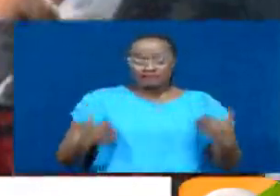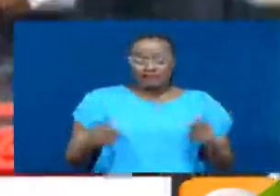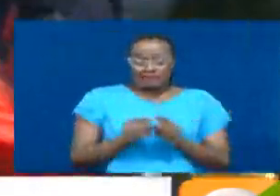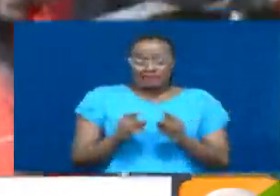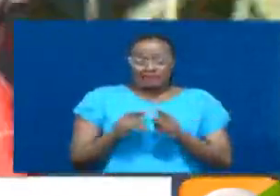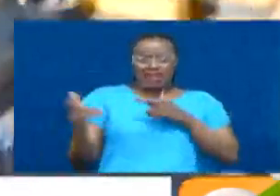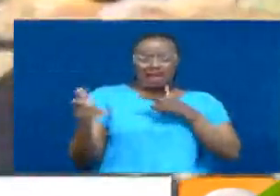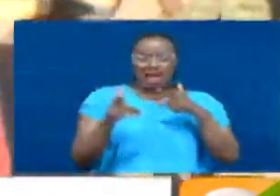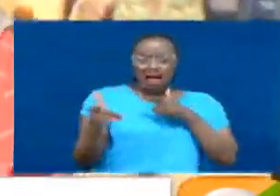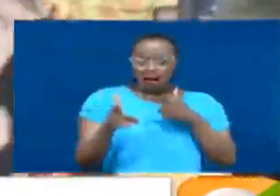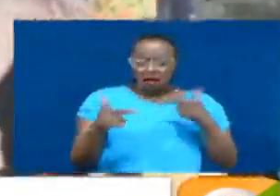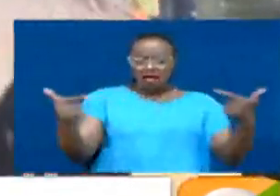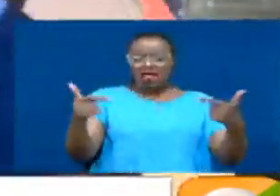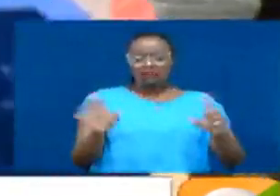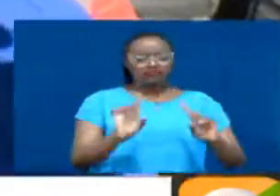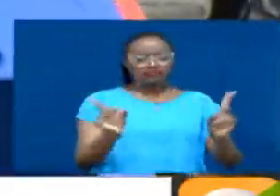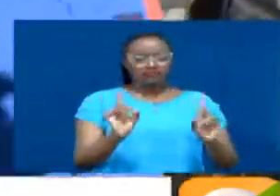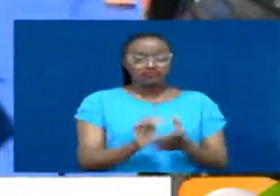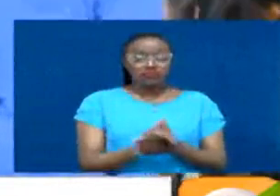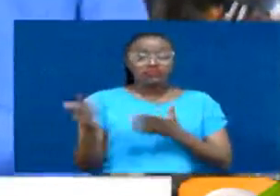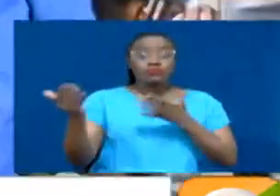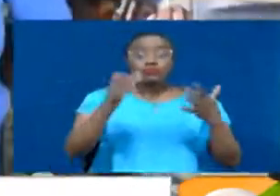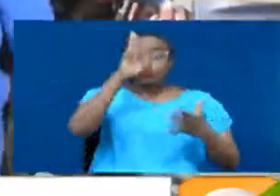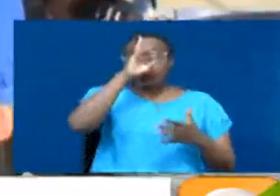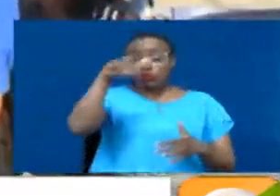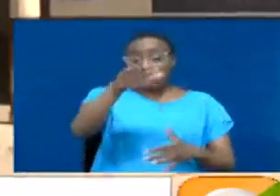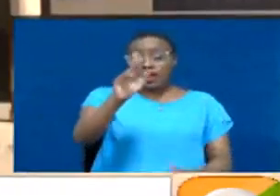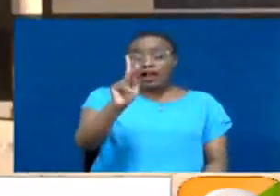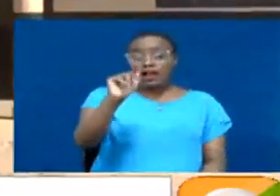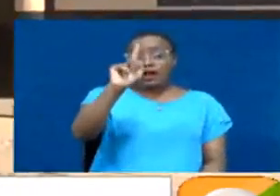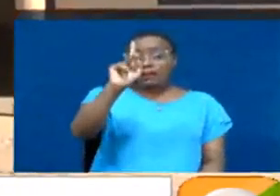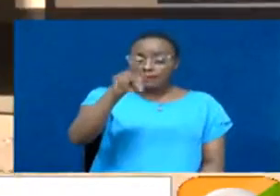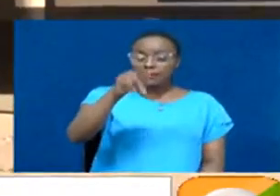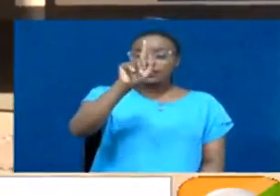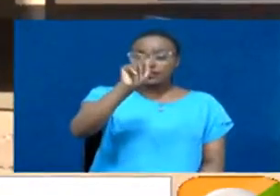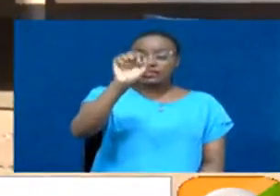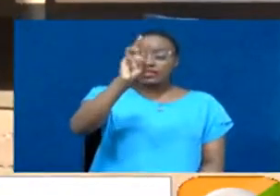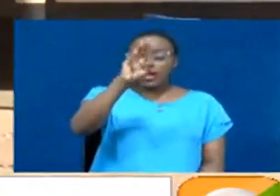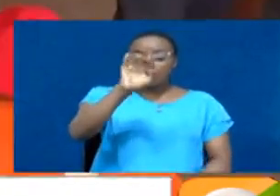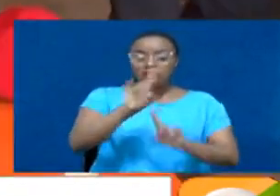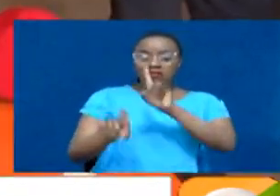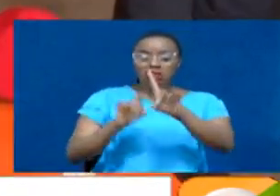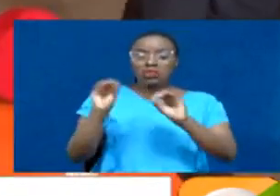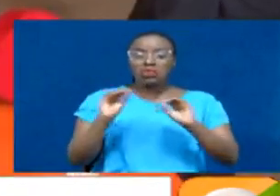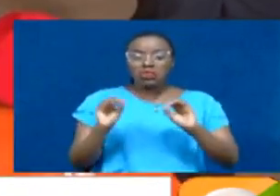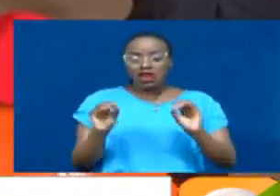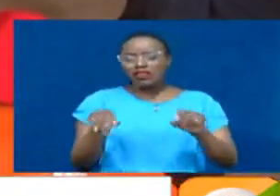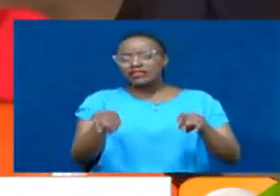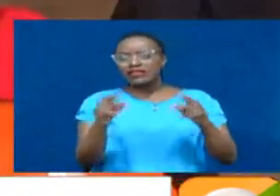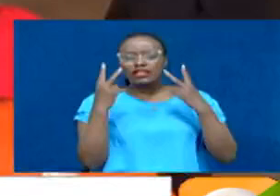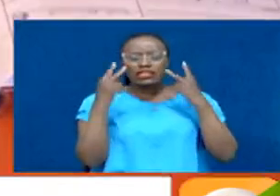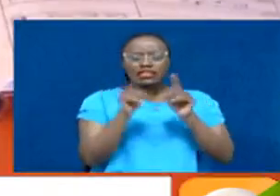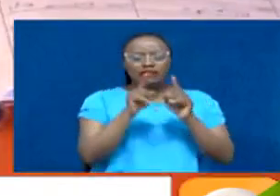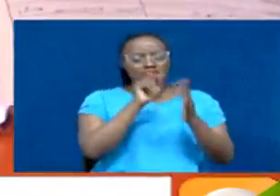warlord. Seneta huyo wa Meru alifikishwa katika kituo cha polisi cha Kaptembwa, hata ingawa hakuhojiwa, ila